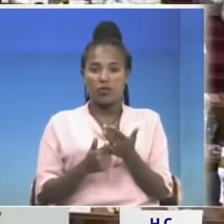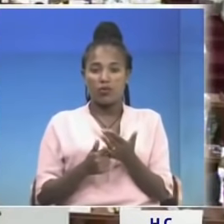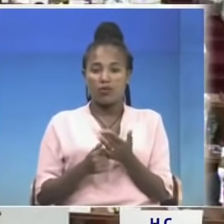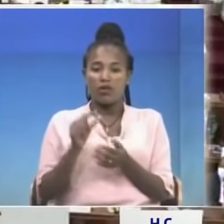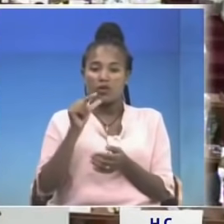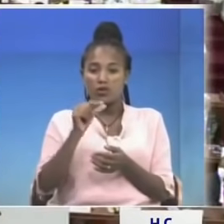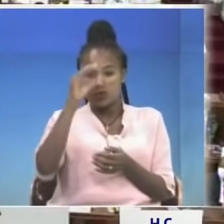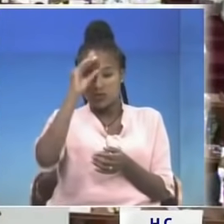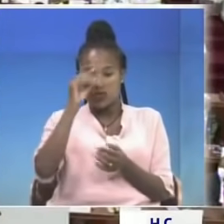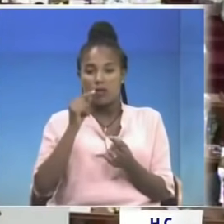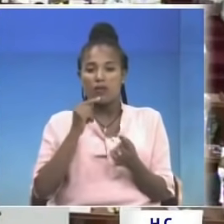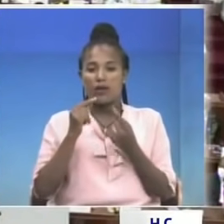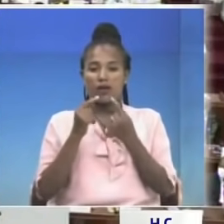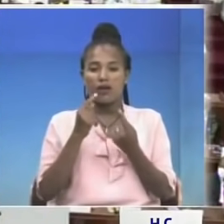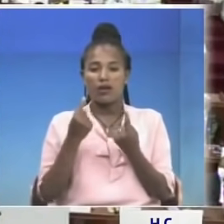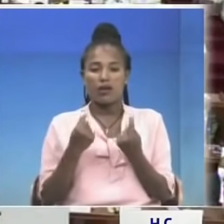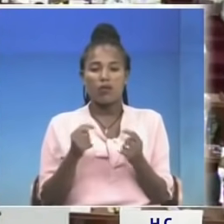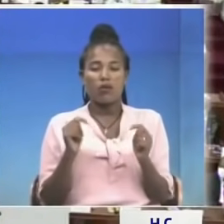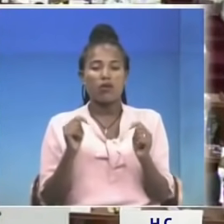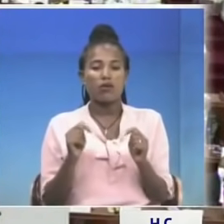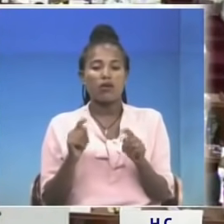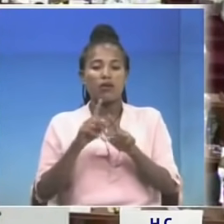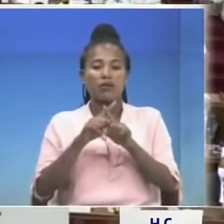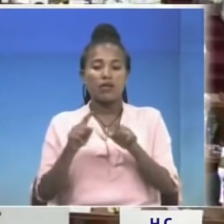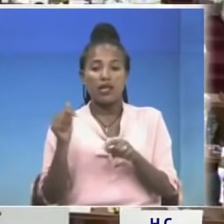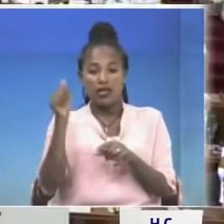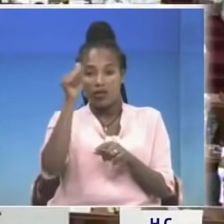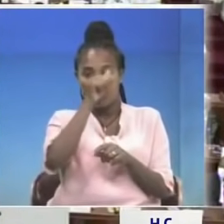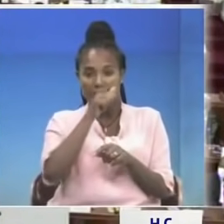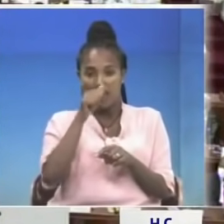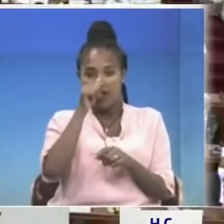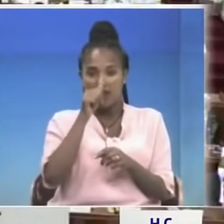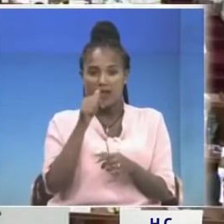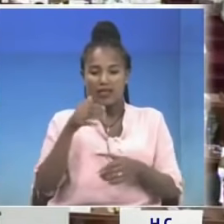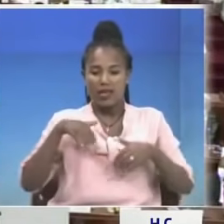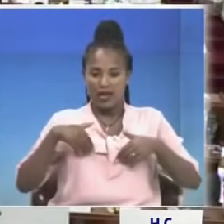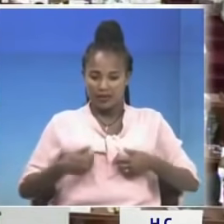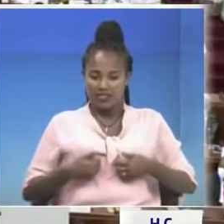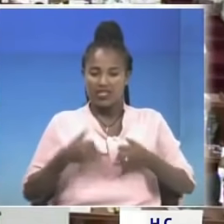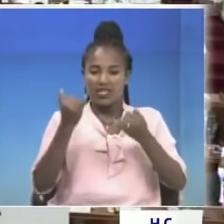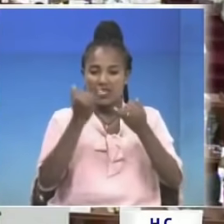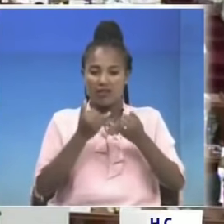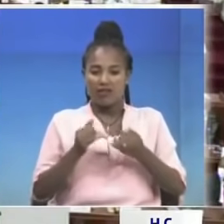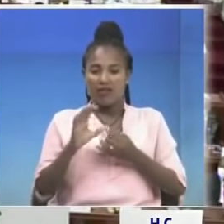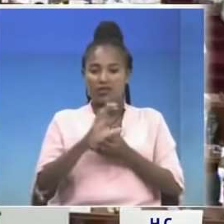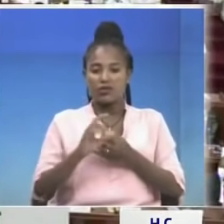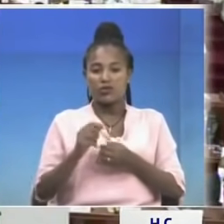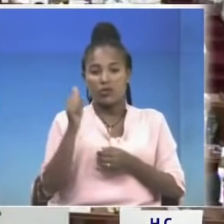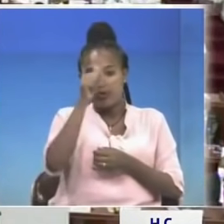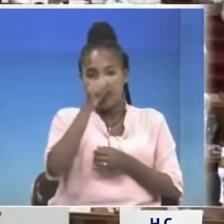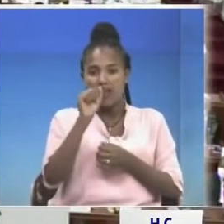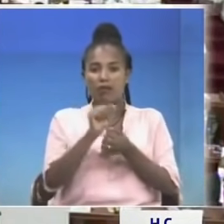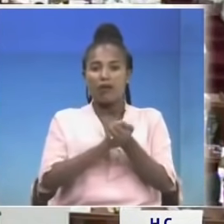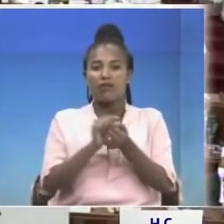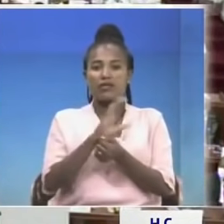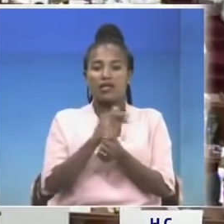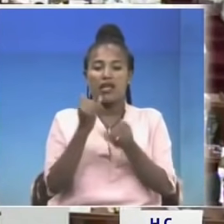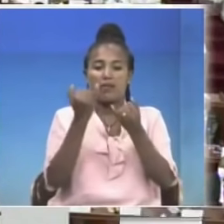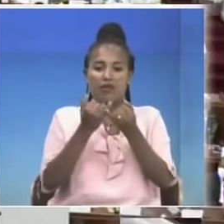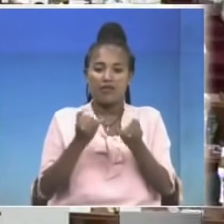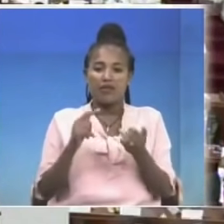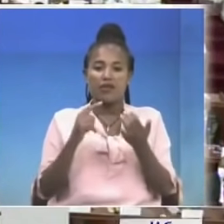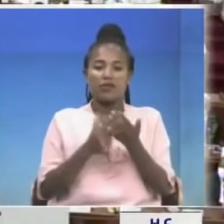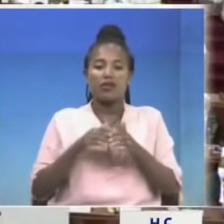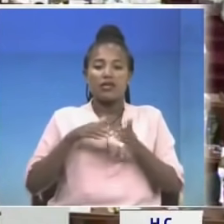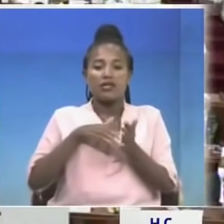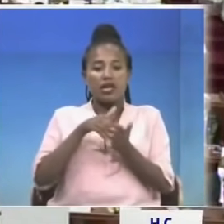የተወሰኑ ሰዎች ለማነጋገር እንደሞከርነው በተለይ ኢትዮጵያ የተዳከመች የተከፋፈለች ሀገር እንድትሆን ኢትዮጵያን ለማፍረስና ለመከፋፈል እንዲሁም